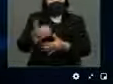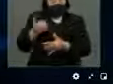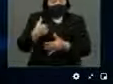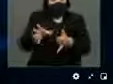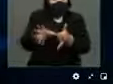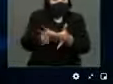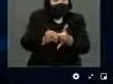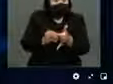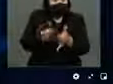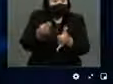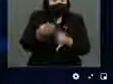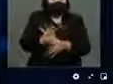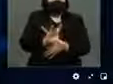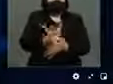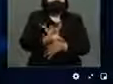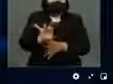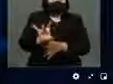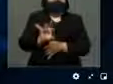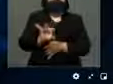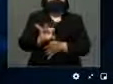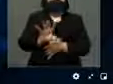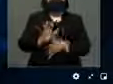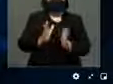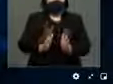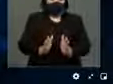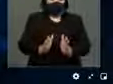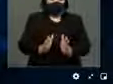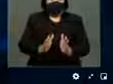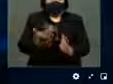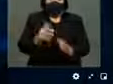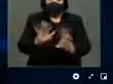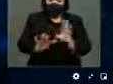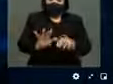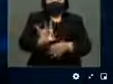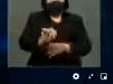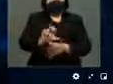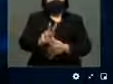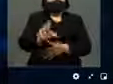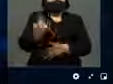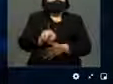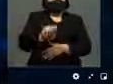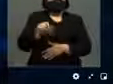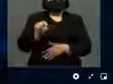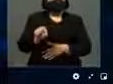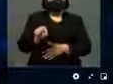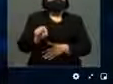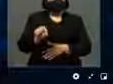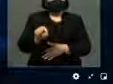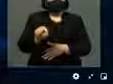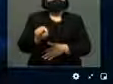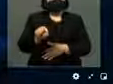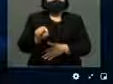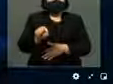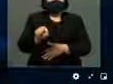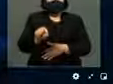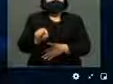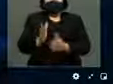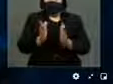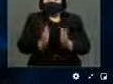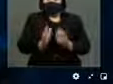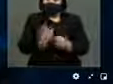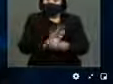ไป885รายคิดเป็น 83% เพราะดูในคนทั้งหม